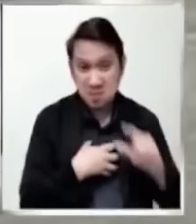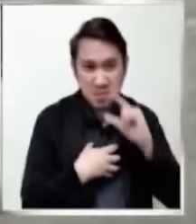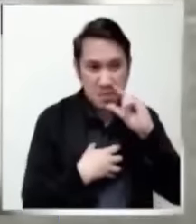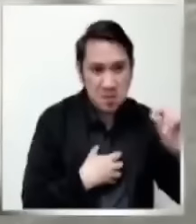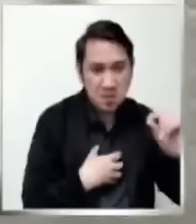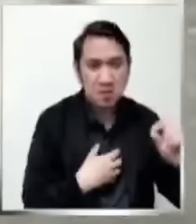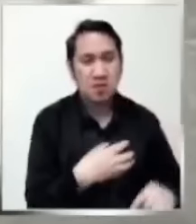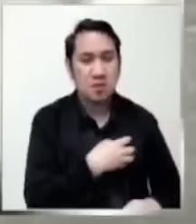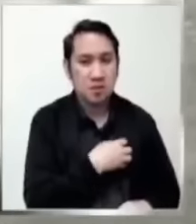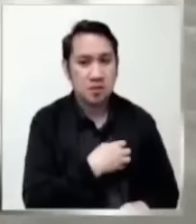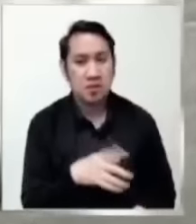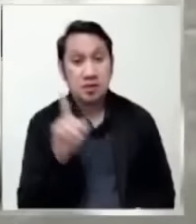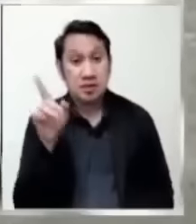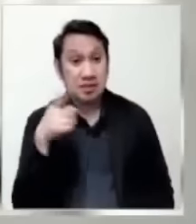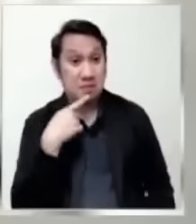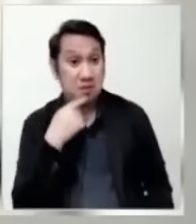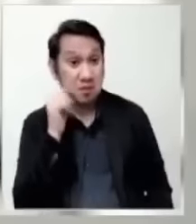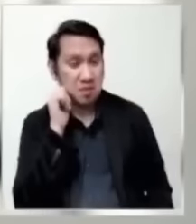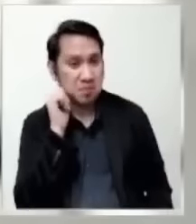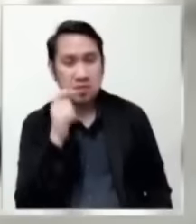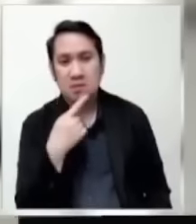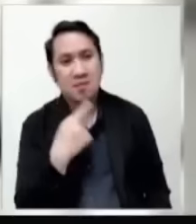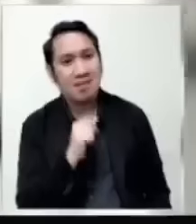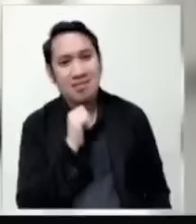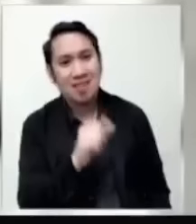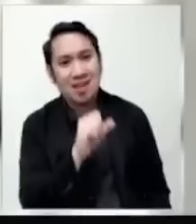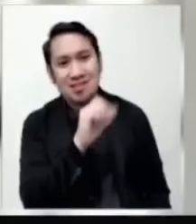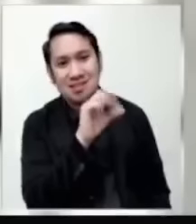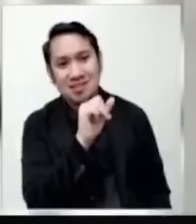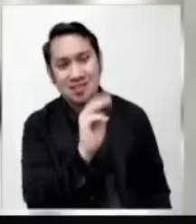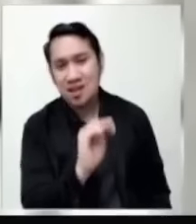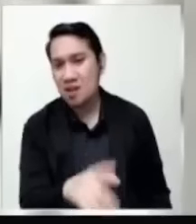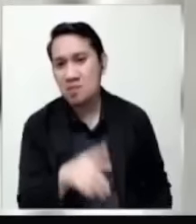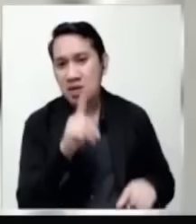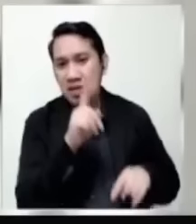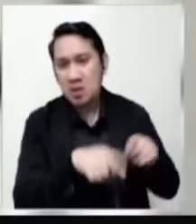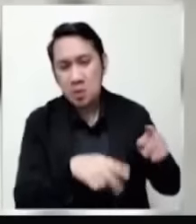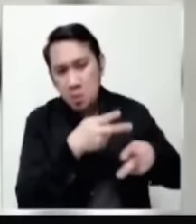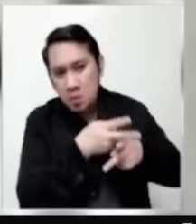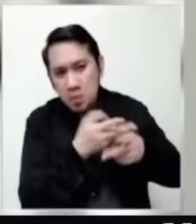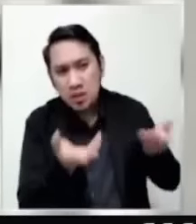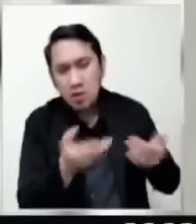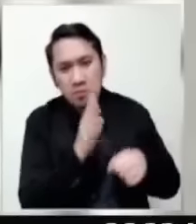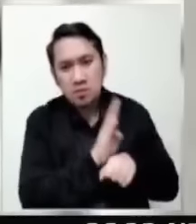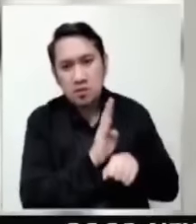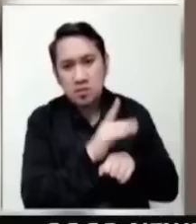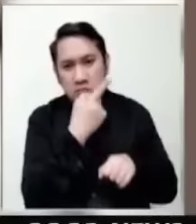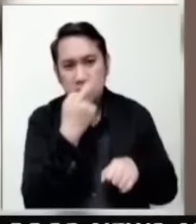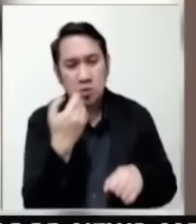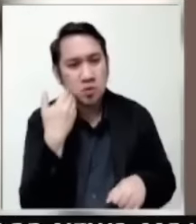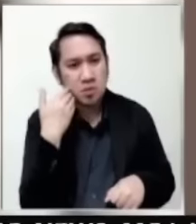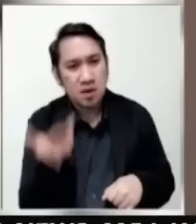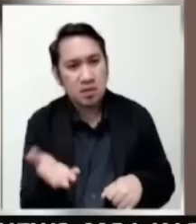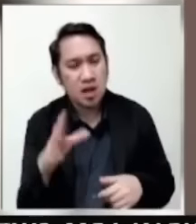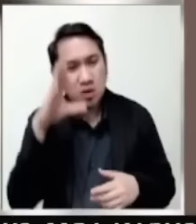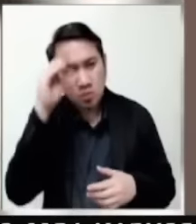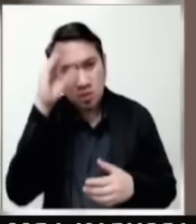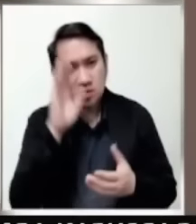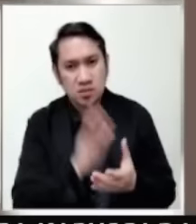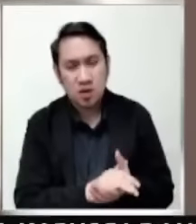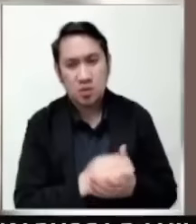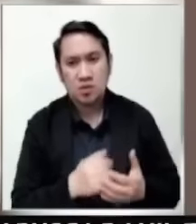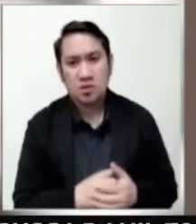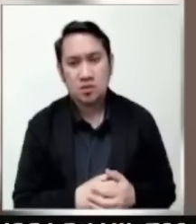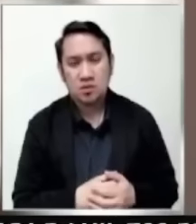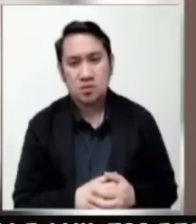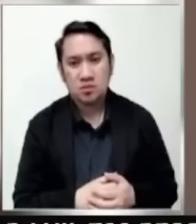inireklamo, hindi raw siya ng scam. Hindi lang daw niya maasikaso ang negosyo dahil pumanaw raw ang kanyang asawa. Hindi naman namin